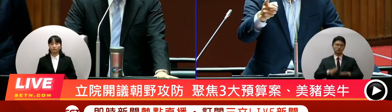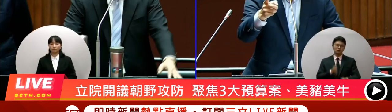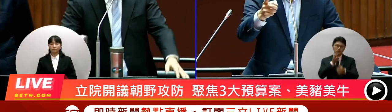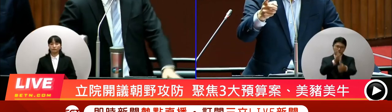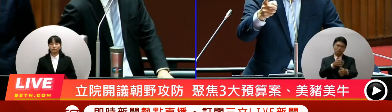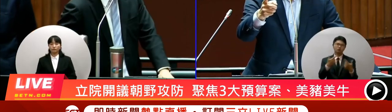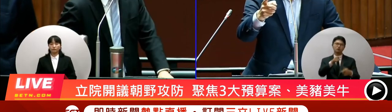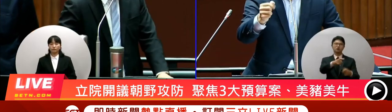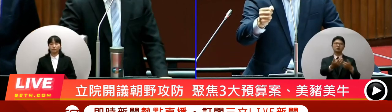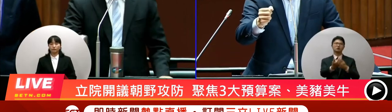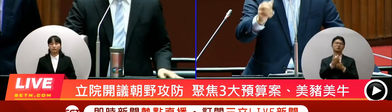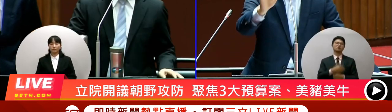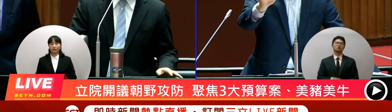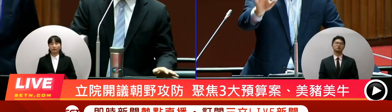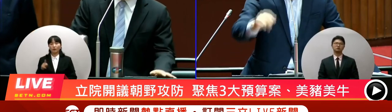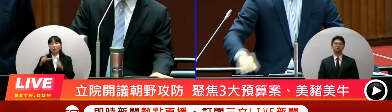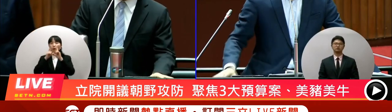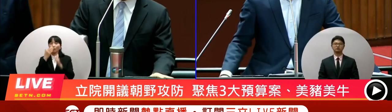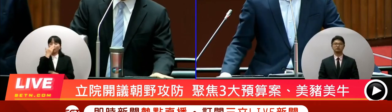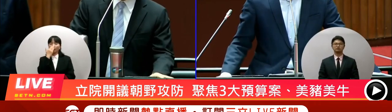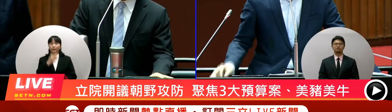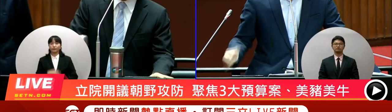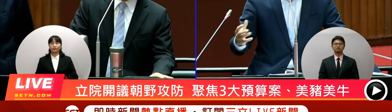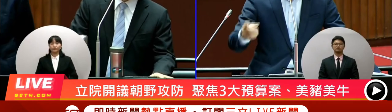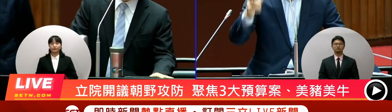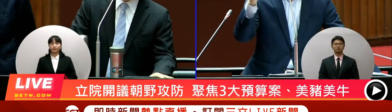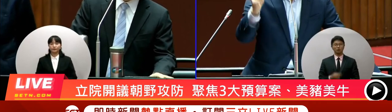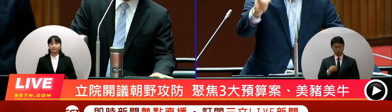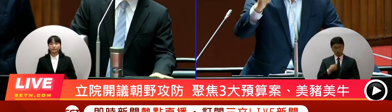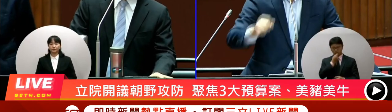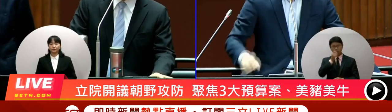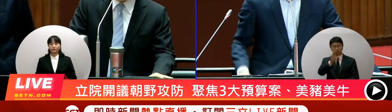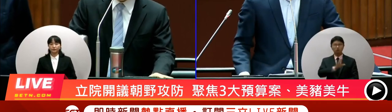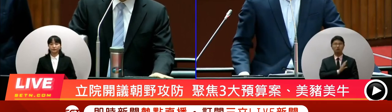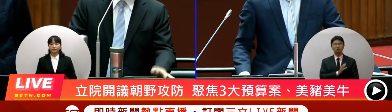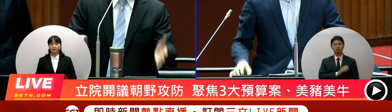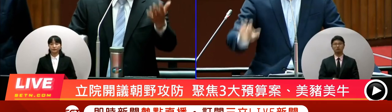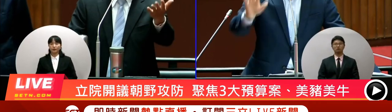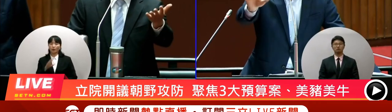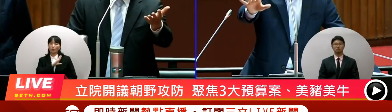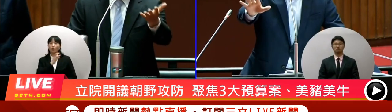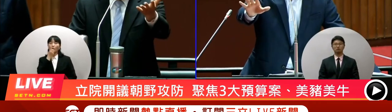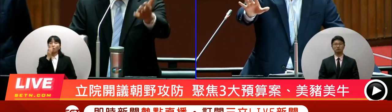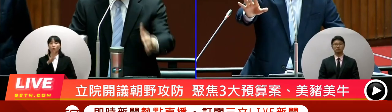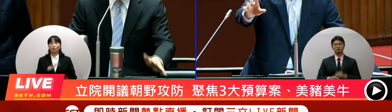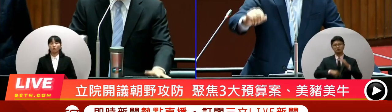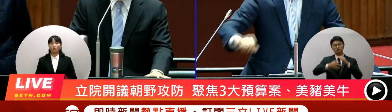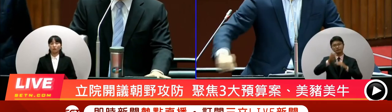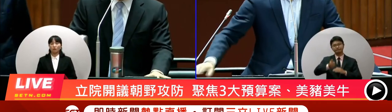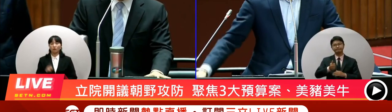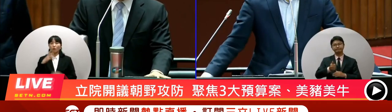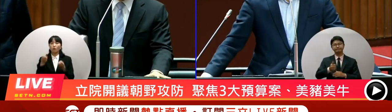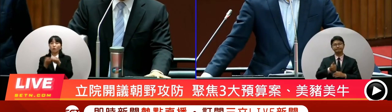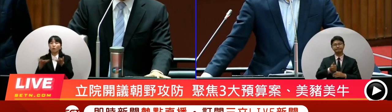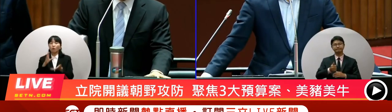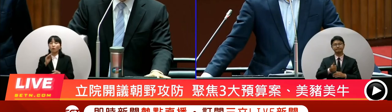问你。 你就不敢回答嘛？ 我当然吃，但是我不会。 当然吃，所以 院长， 你有出事